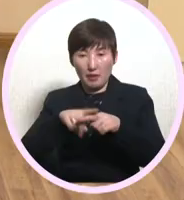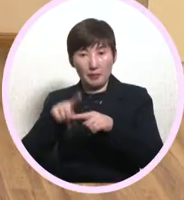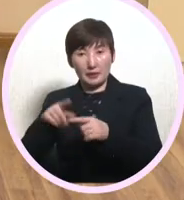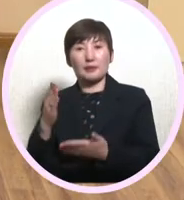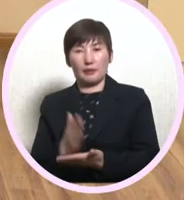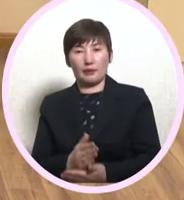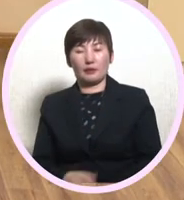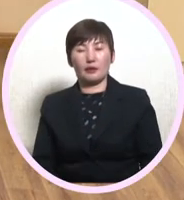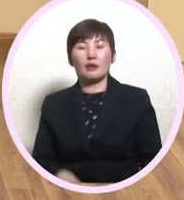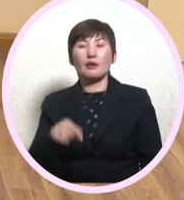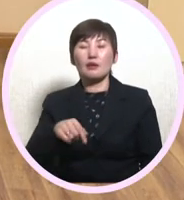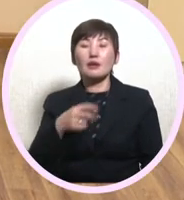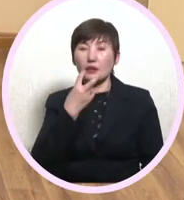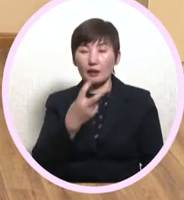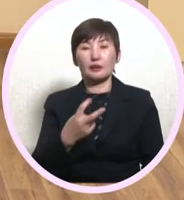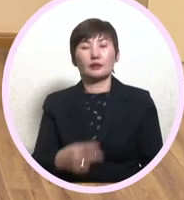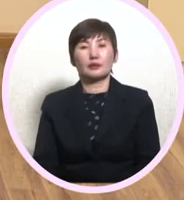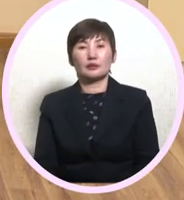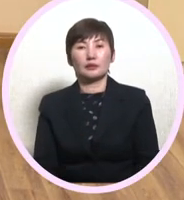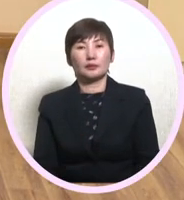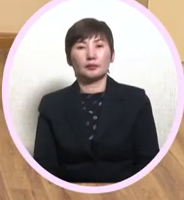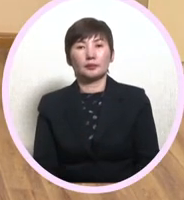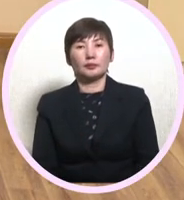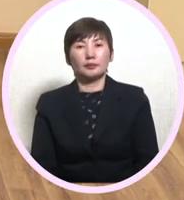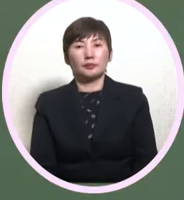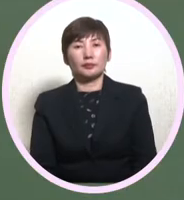За тэгэхээр одоо эндээс бүгдээрээ